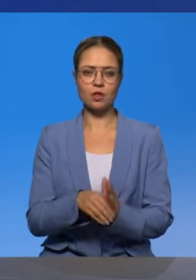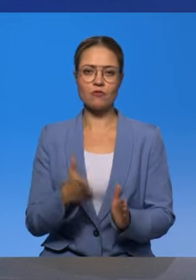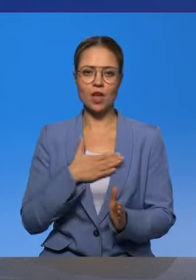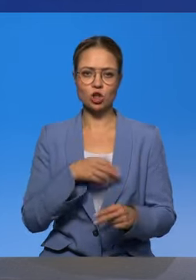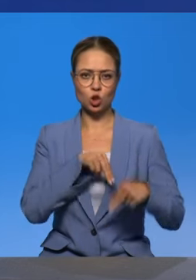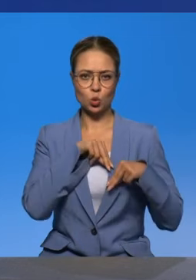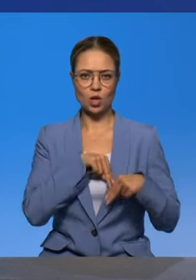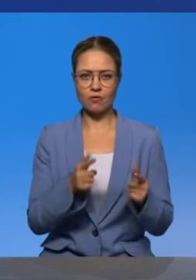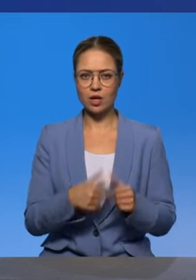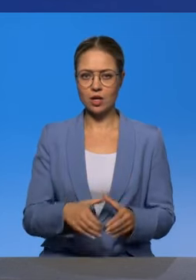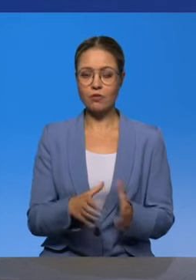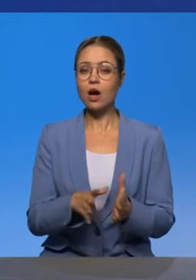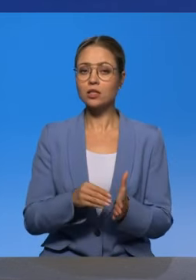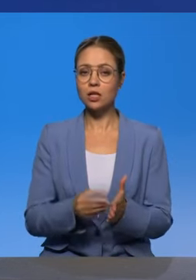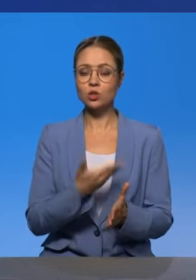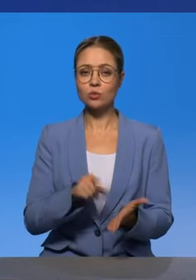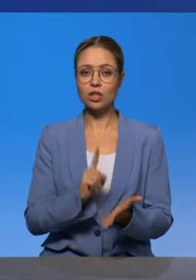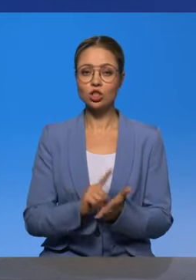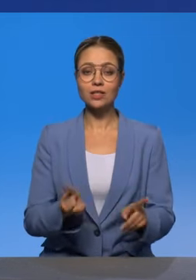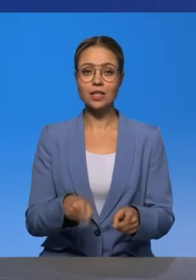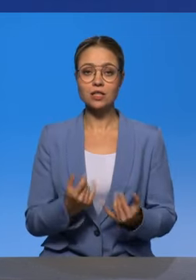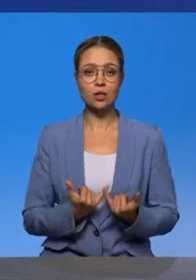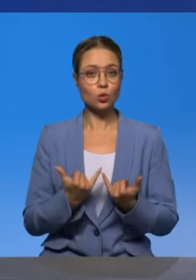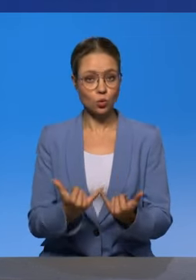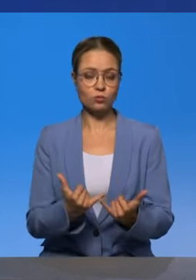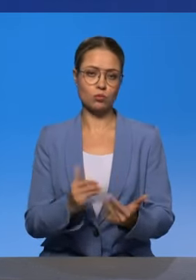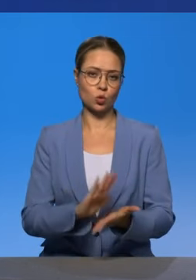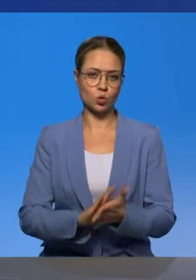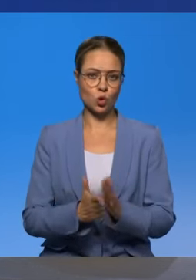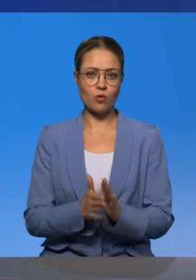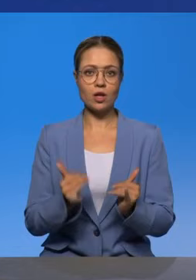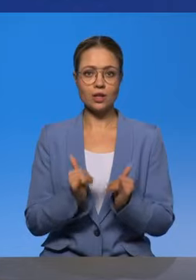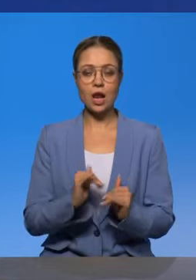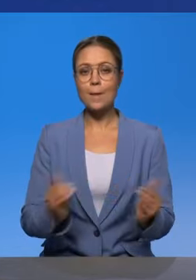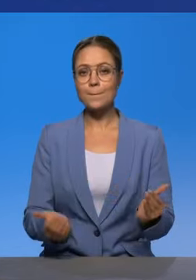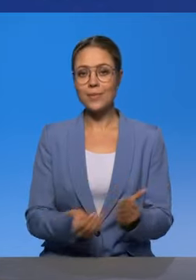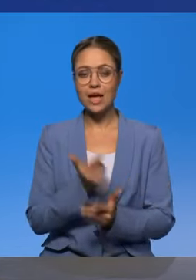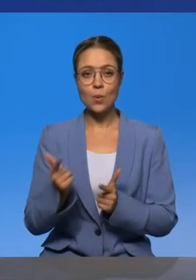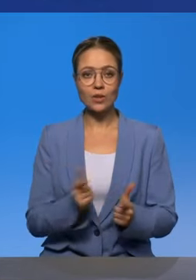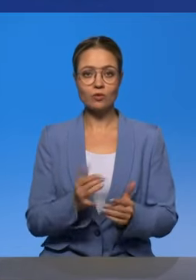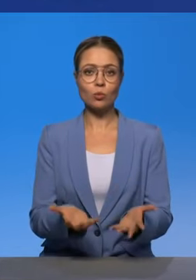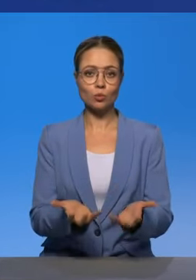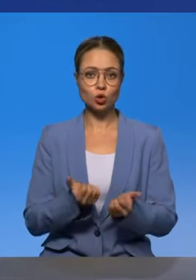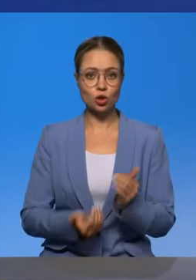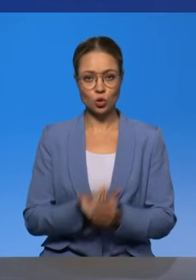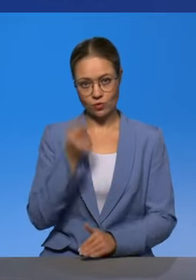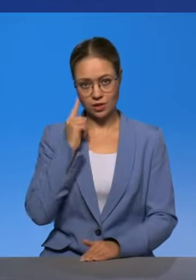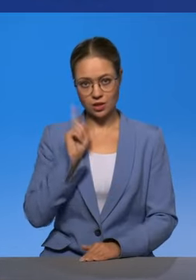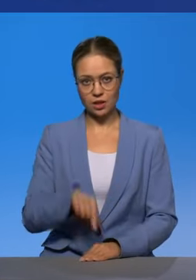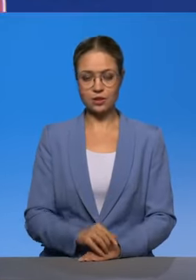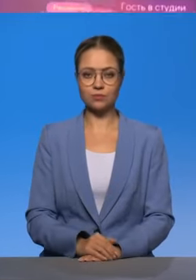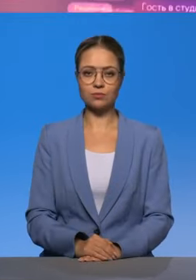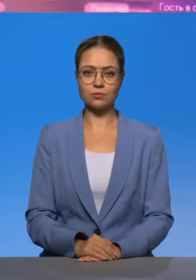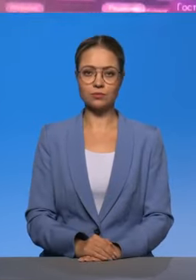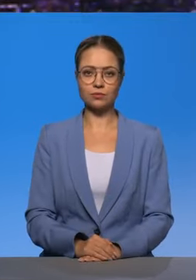значит, мы должны создать для них условия для переподготовки и получения новых знаний.